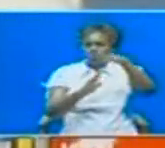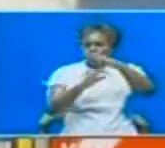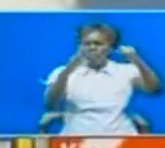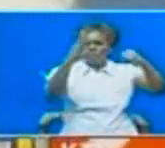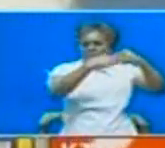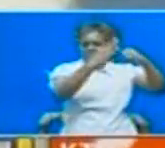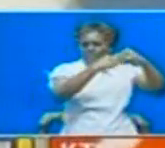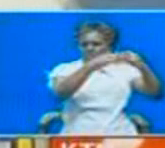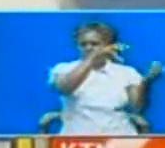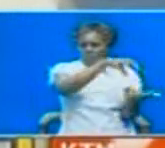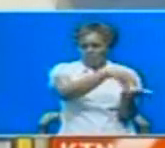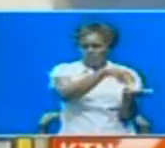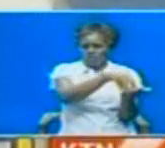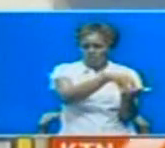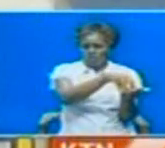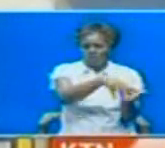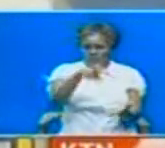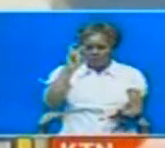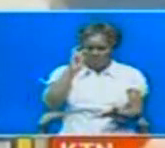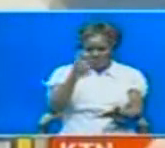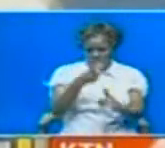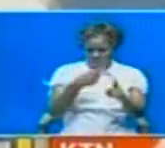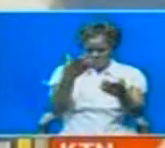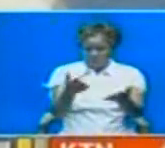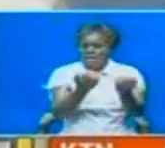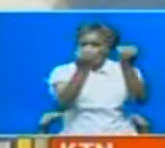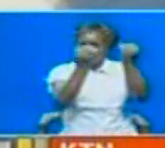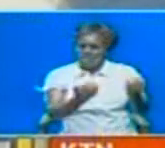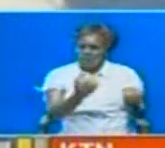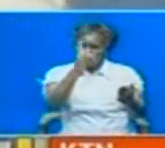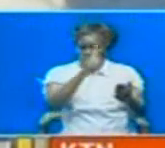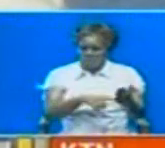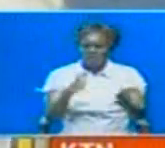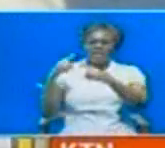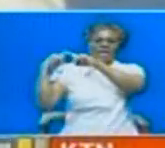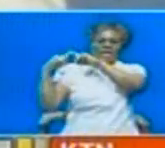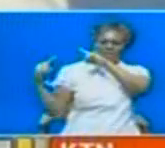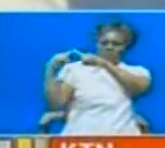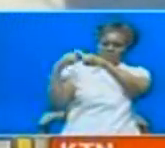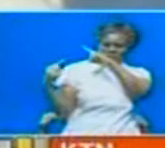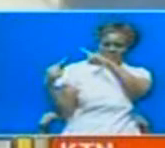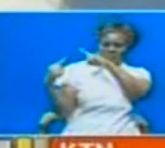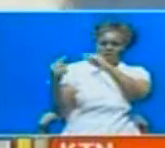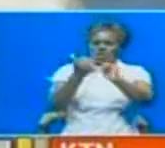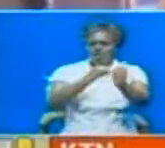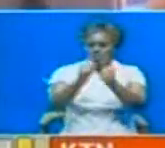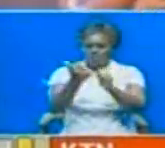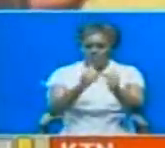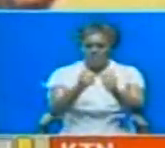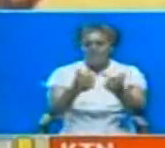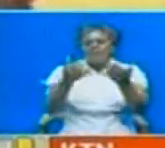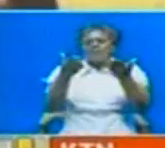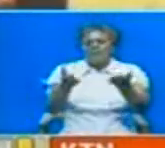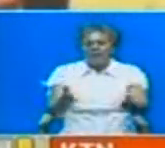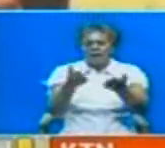positions and we see from that because we need that experience to play in cup competitions. Kwa